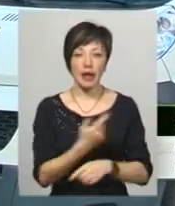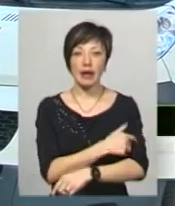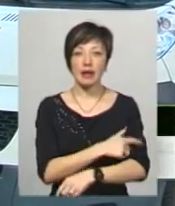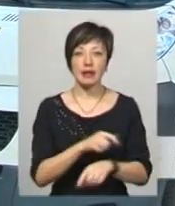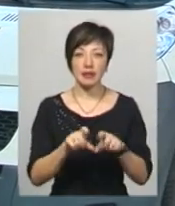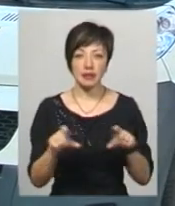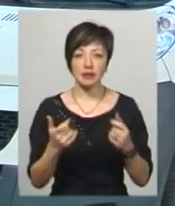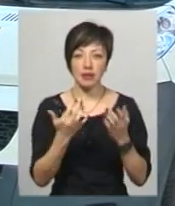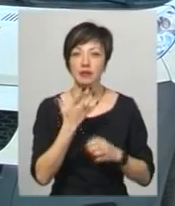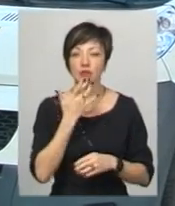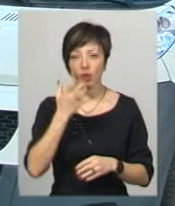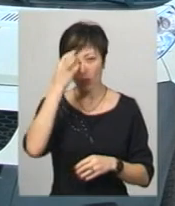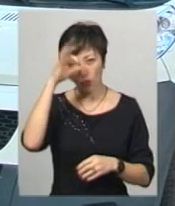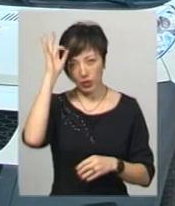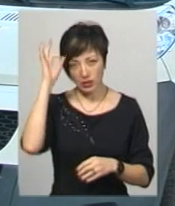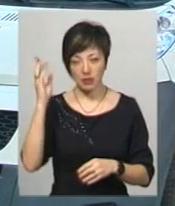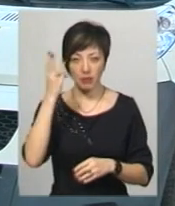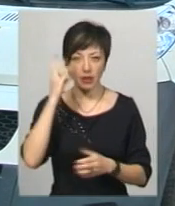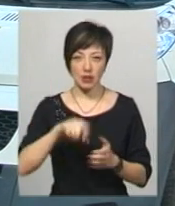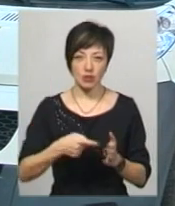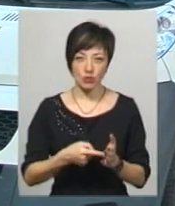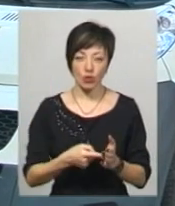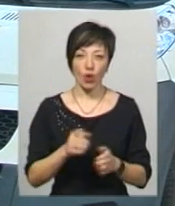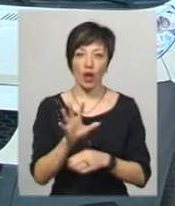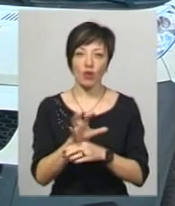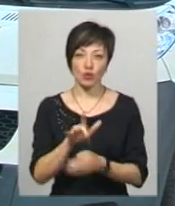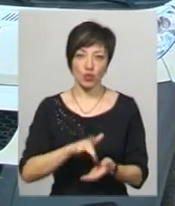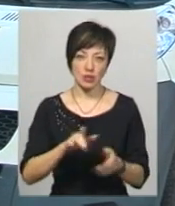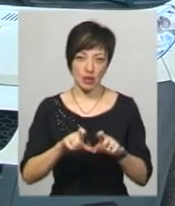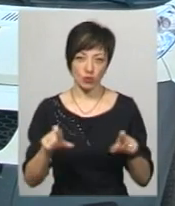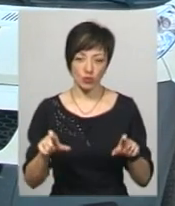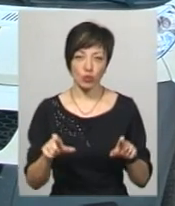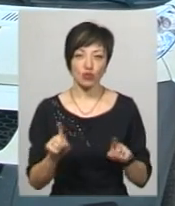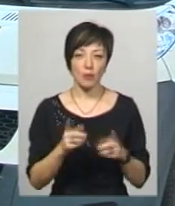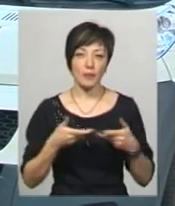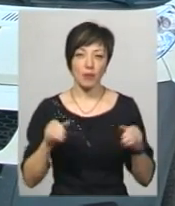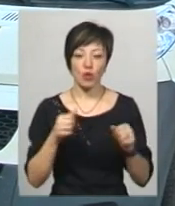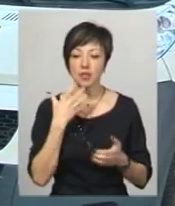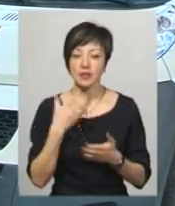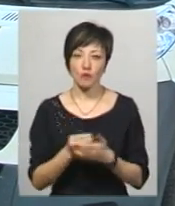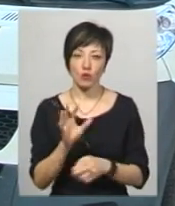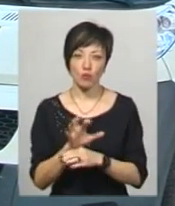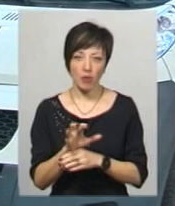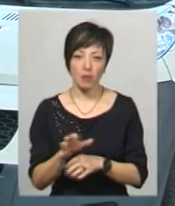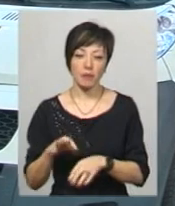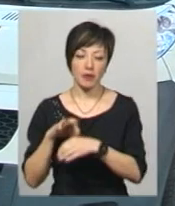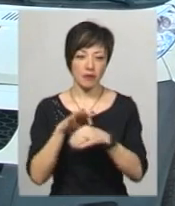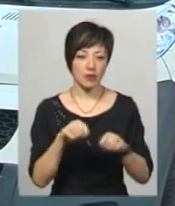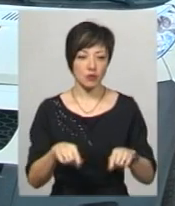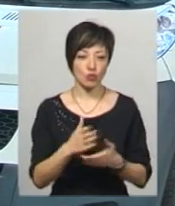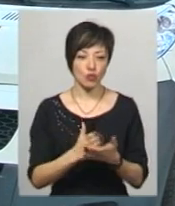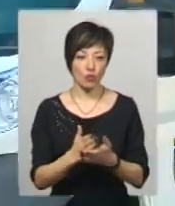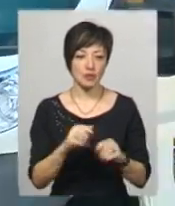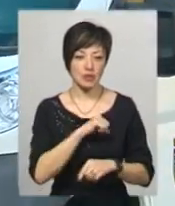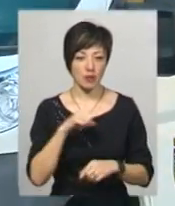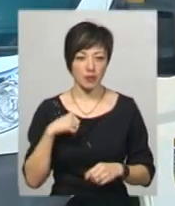для Національної поліції, для Хмельницького, для кінологічного центру, щоб ми могли своїх тварин, собачок обслуговувати